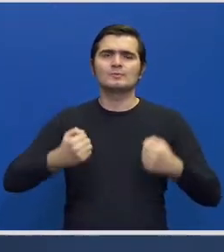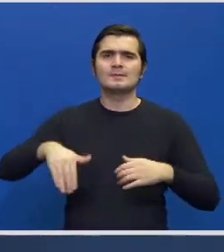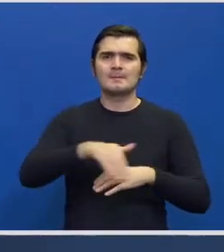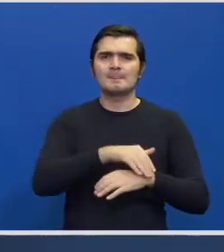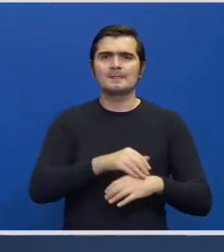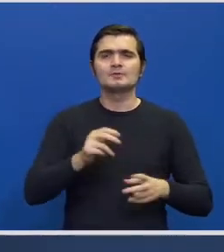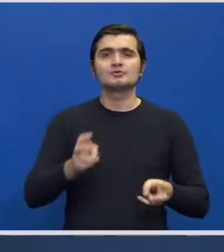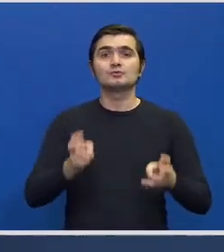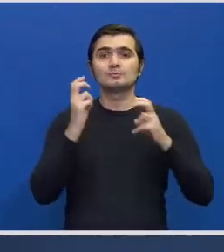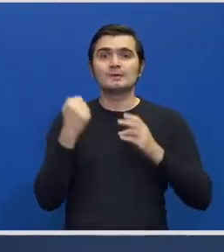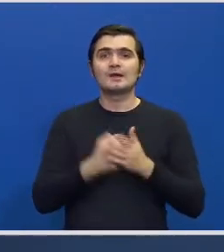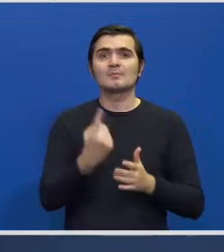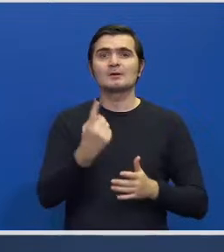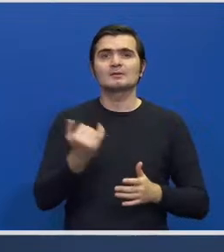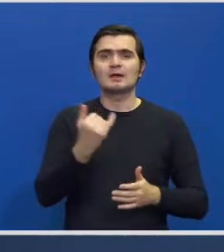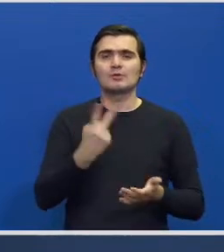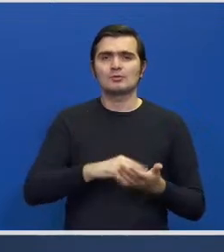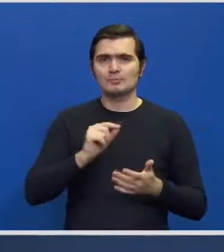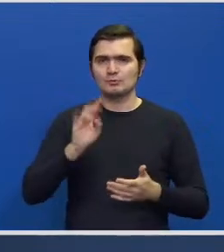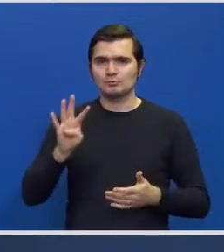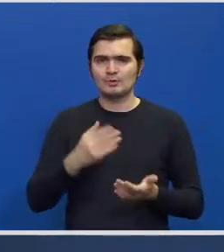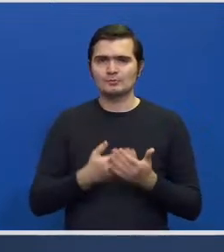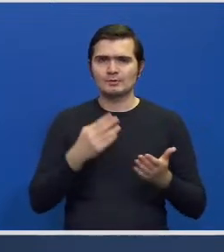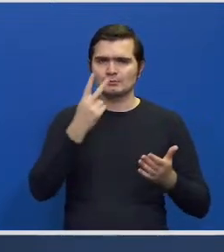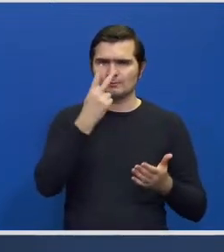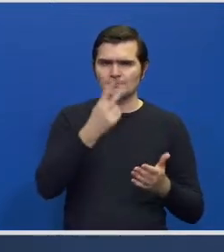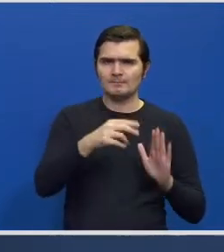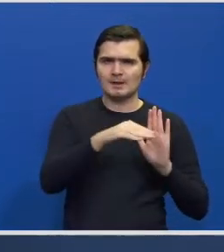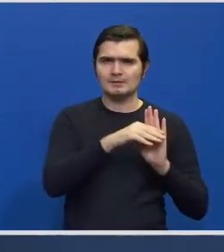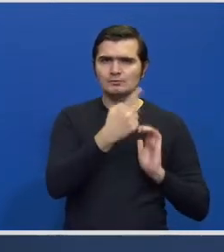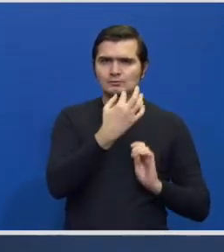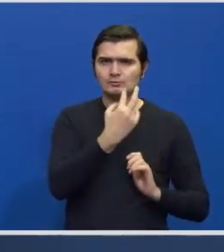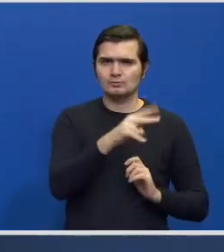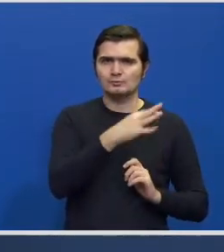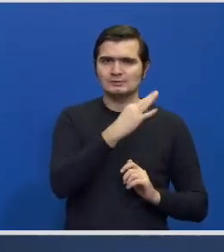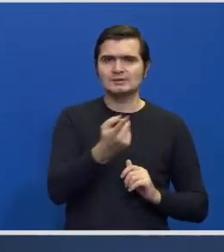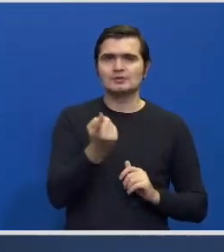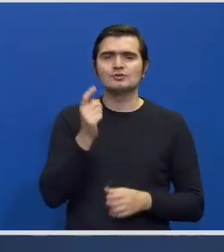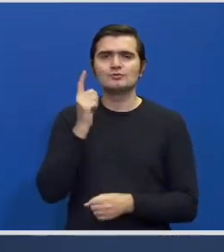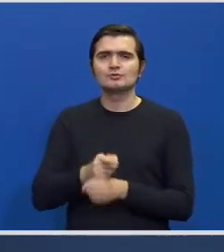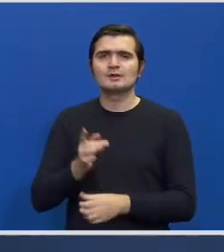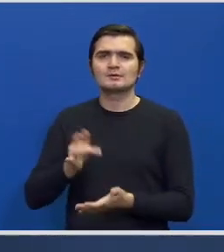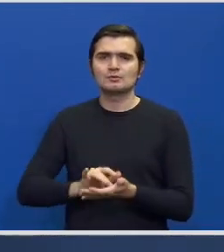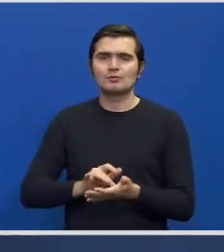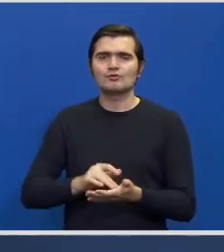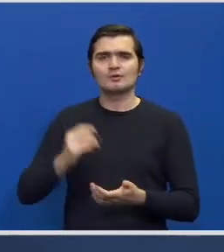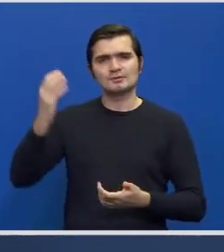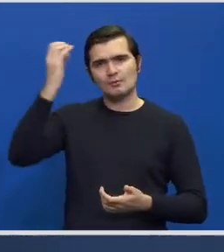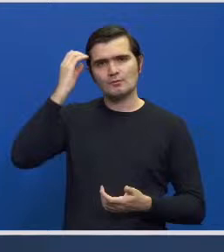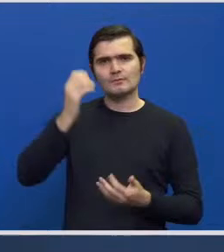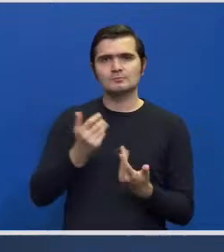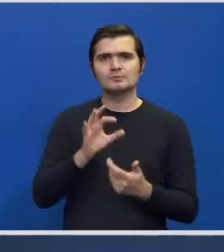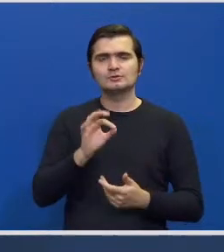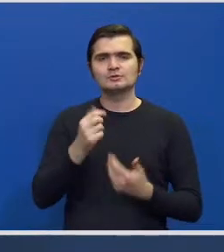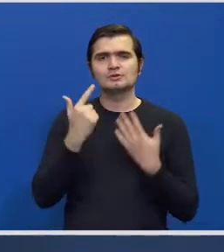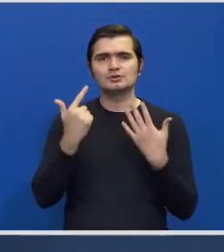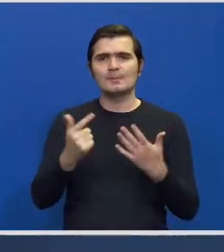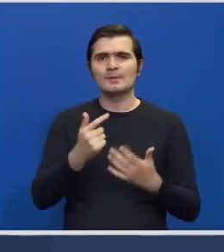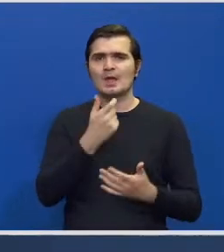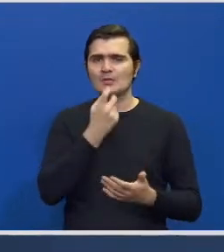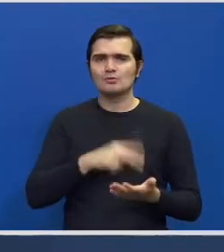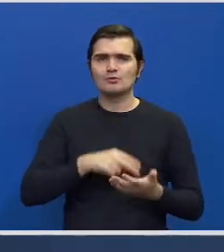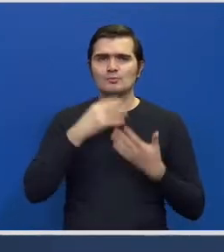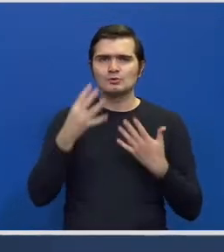Transportul Rutier, suspendarea până 1 ianuarie 2024 a prevederilor articolului 210 din Ordonanța de Urgență